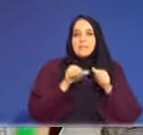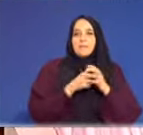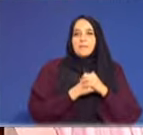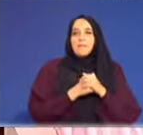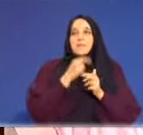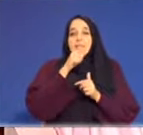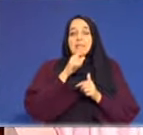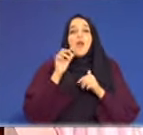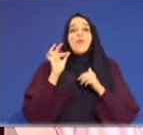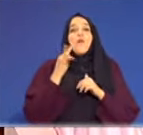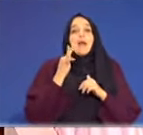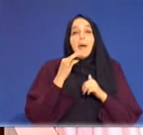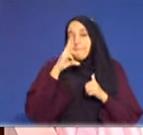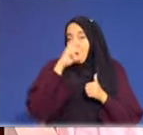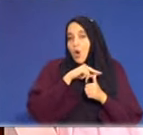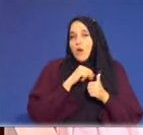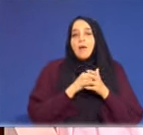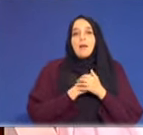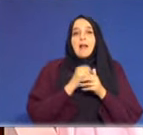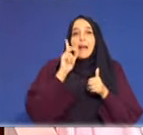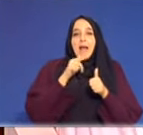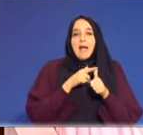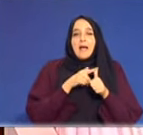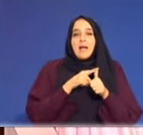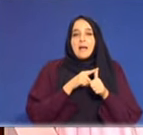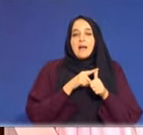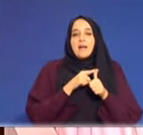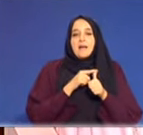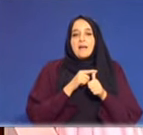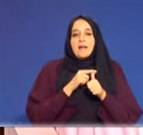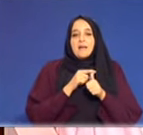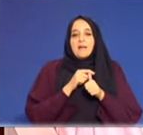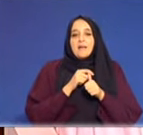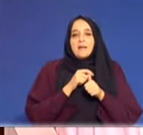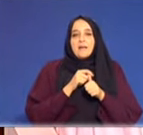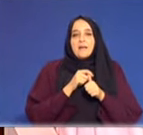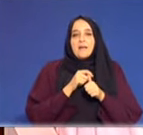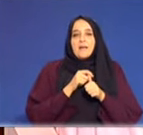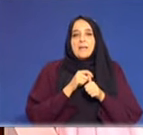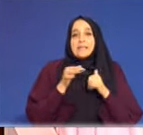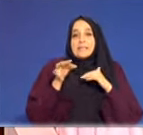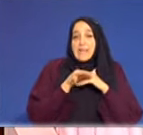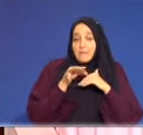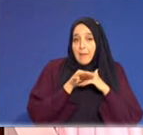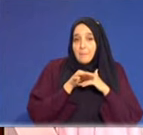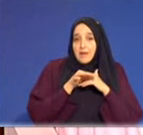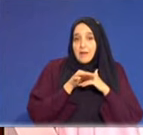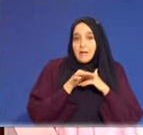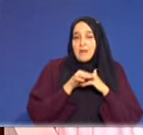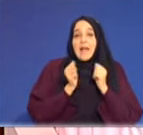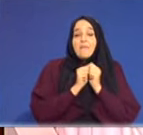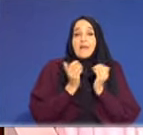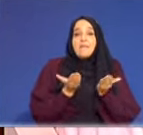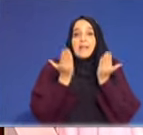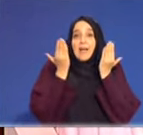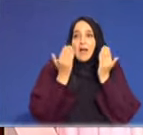خوك الله يرحمه كي مات من الناحيه الشرعيه مادام الزوجة نتاعو تزوجها